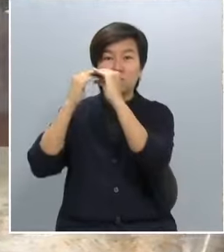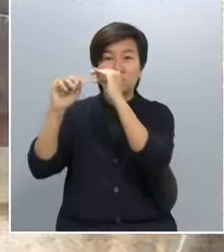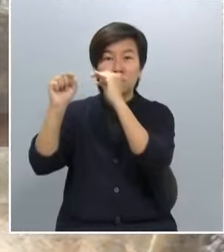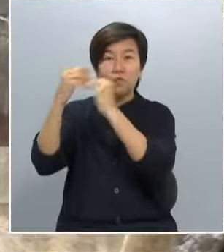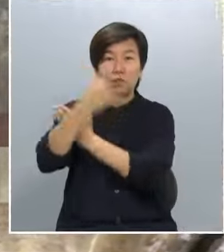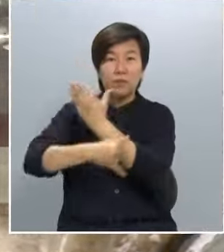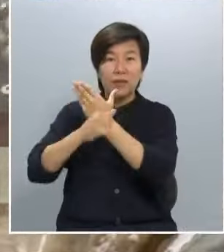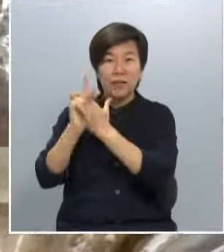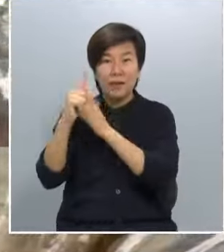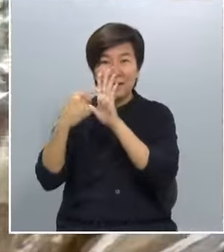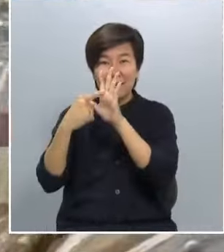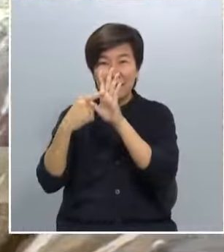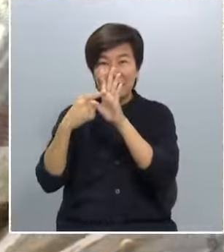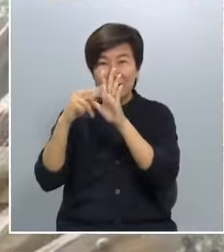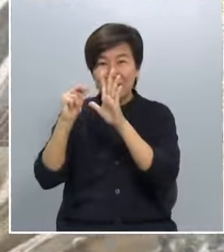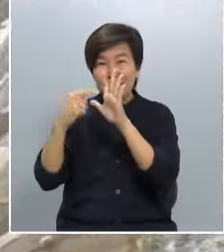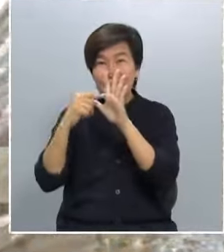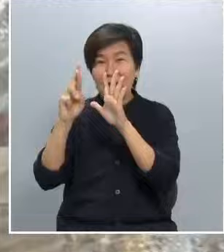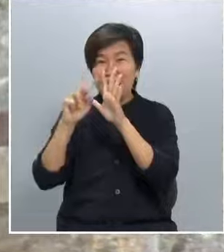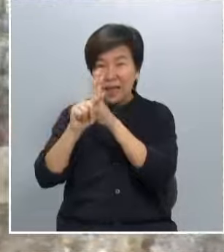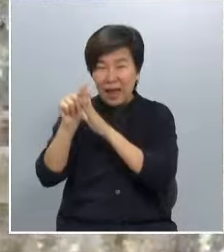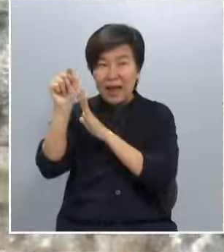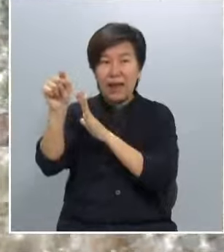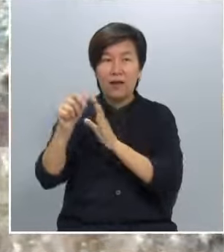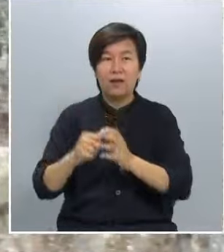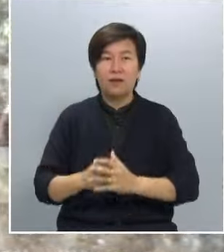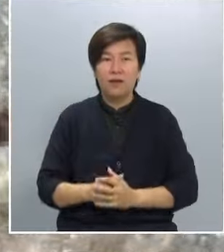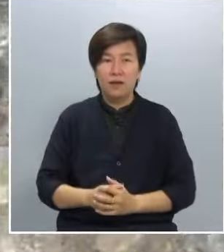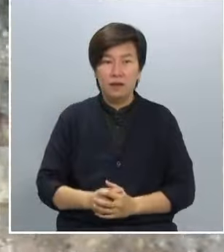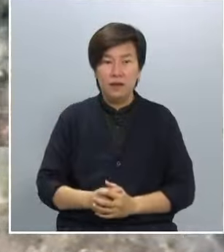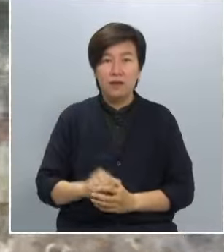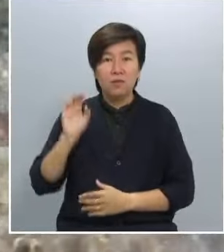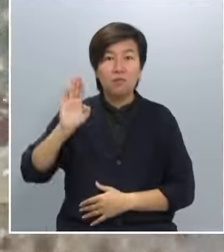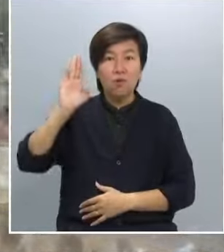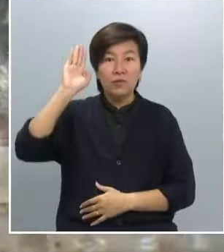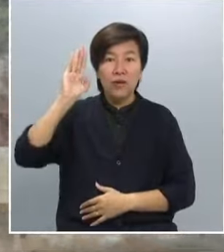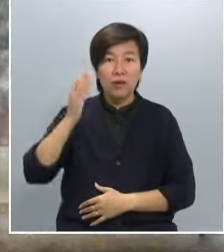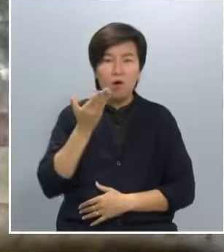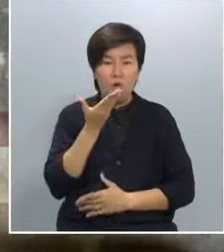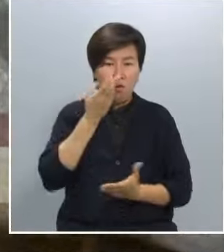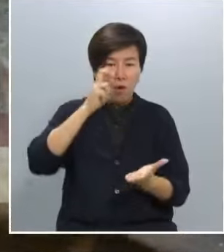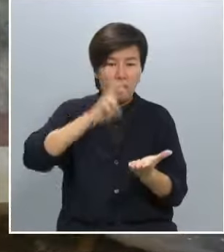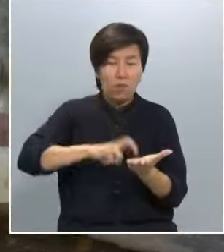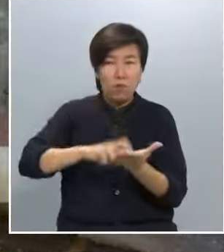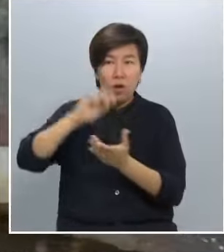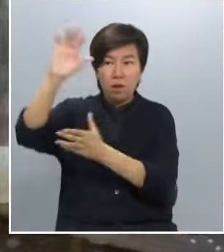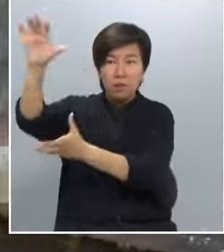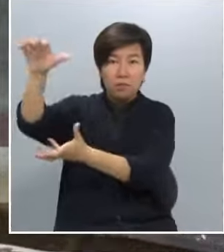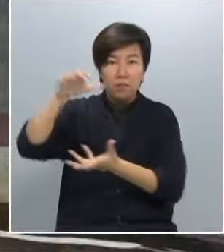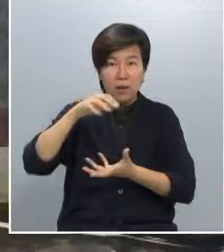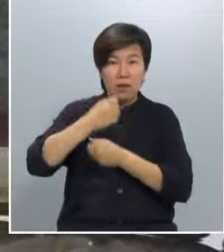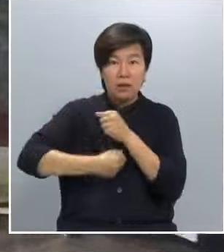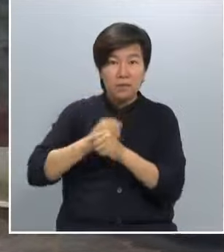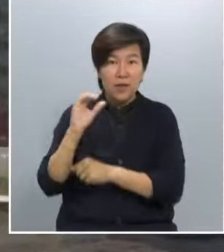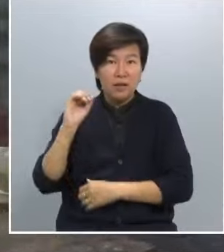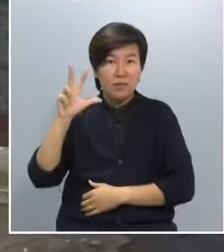ดีออของประหมอคังดำที่ต้นทางที่กาน้าคือเอกชนที่ขออนุญาตนำเข้ามาเมื่อปลายปี 53เนี่ยค่ะขอจากกาน้า